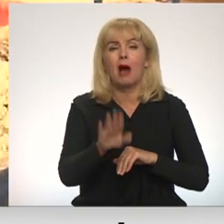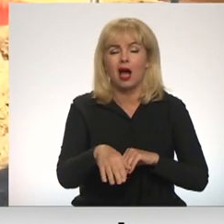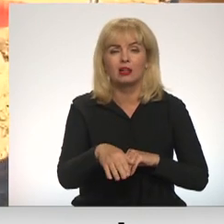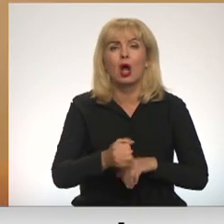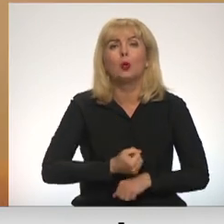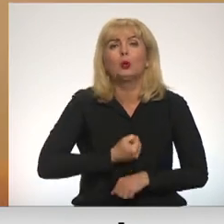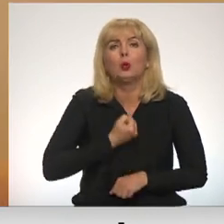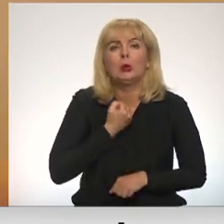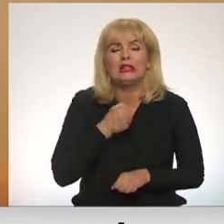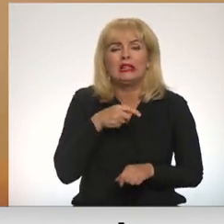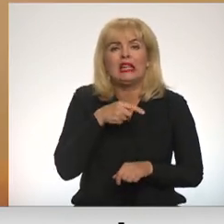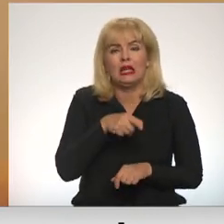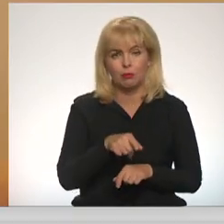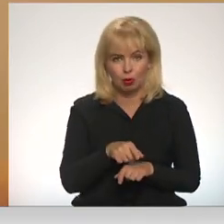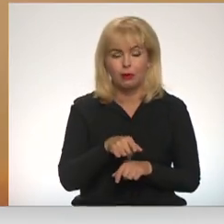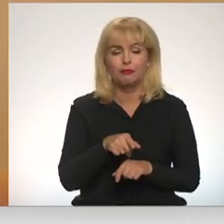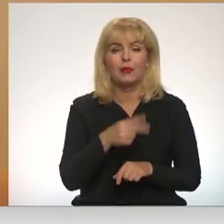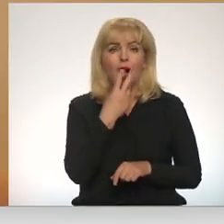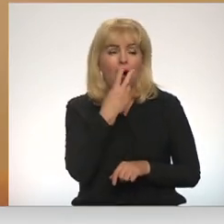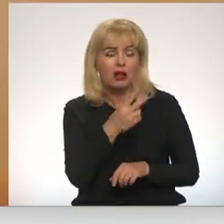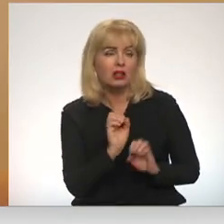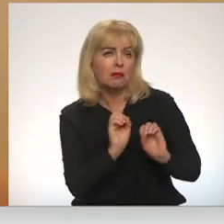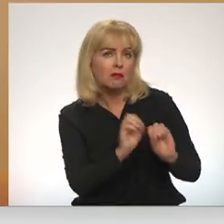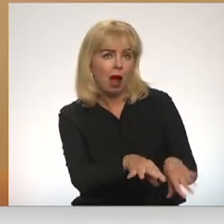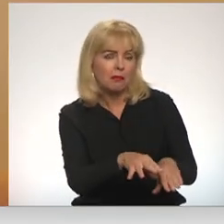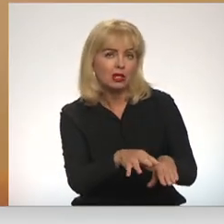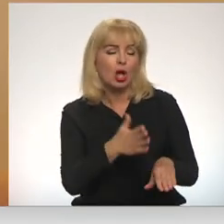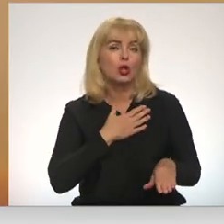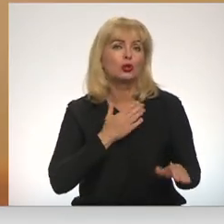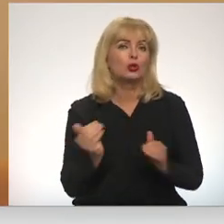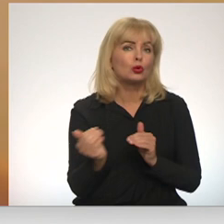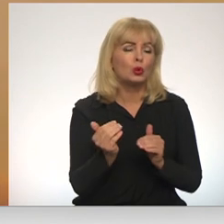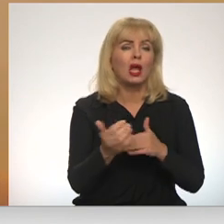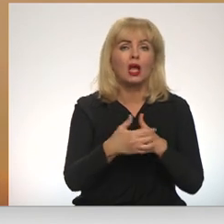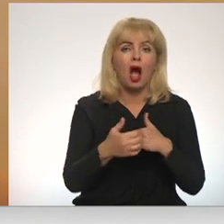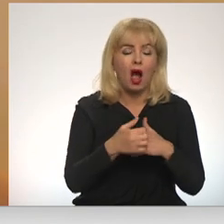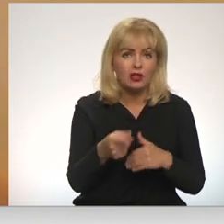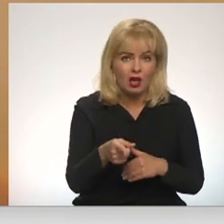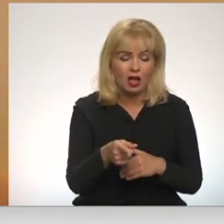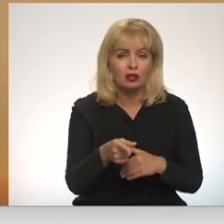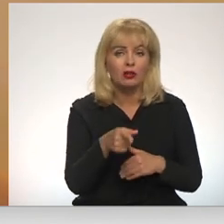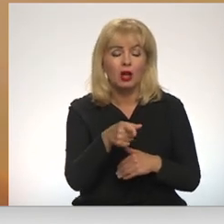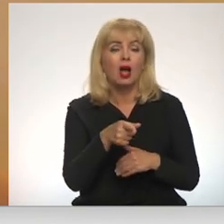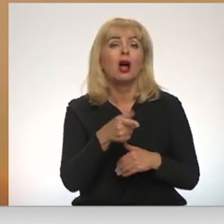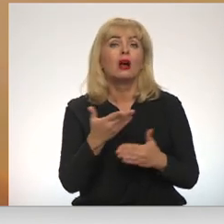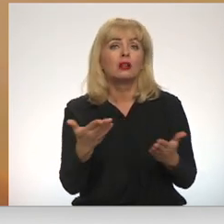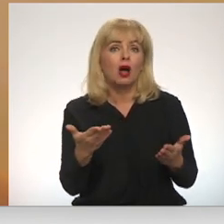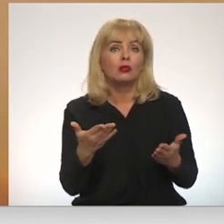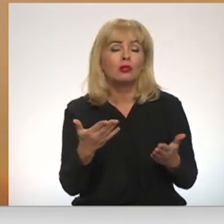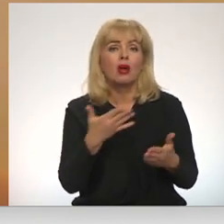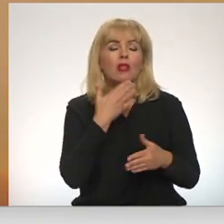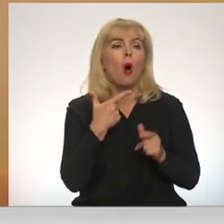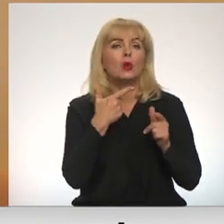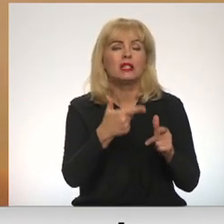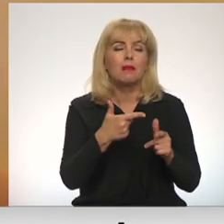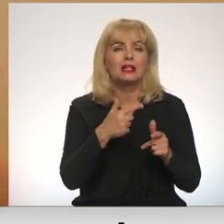Atrodas kaut kur pamesti kucēni, kaķēni, un tad ir pilnīgi, protams, ka viņi netiek izmesti ar to dāvanu bantīti ap kaklu, un